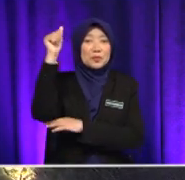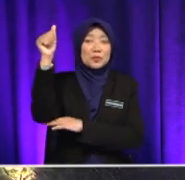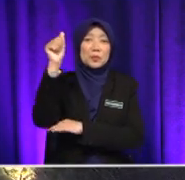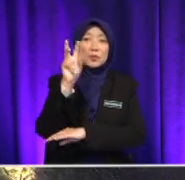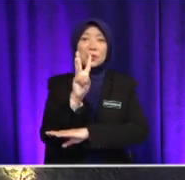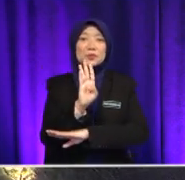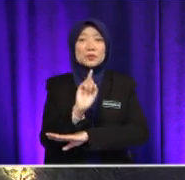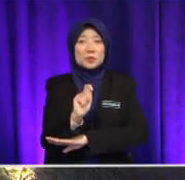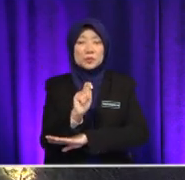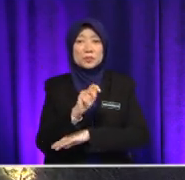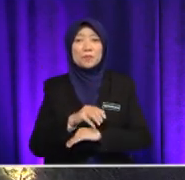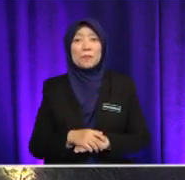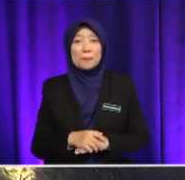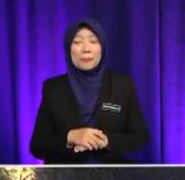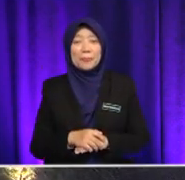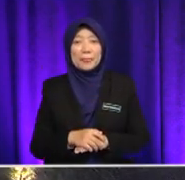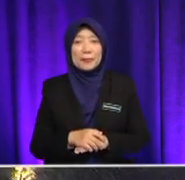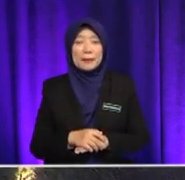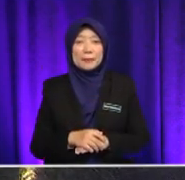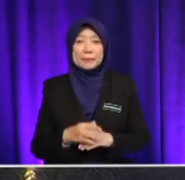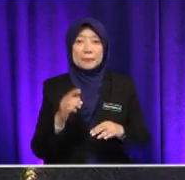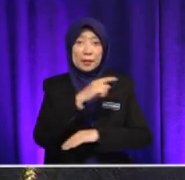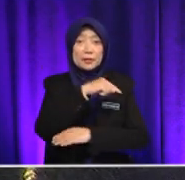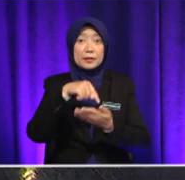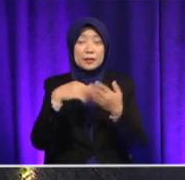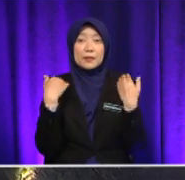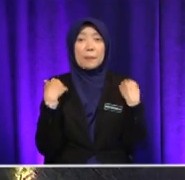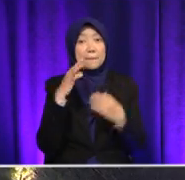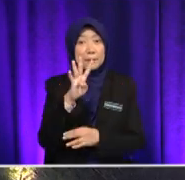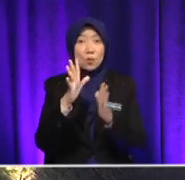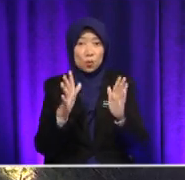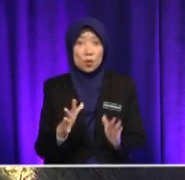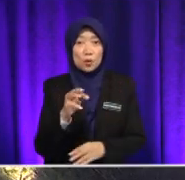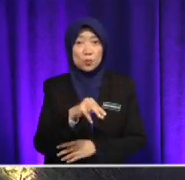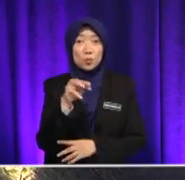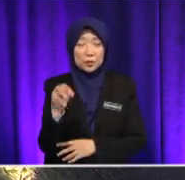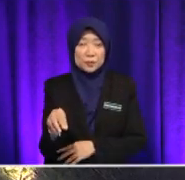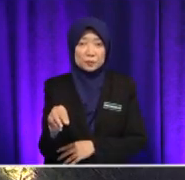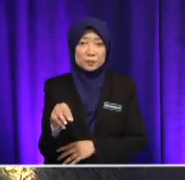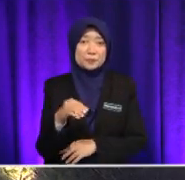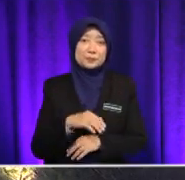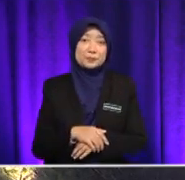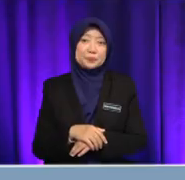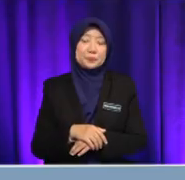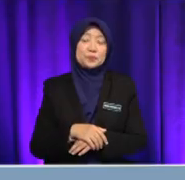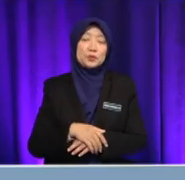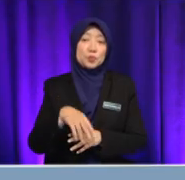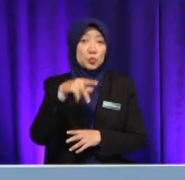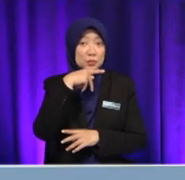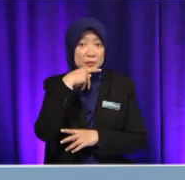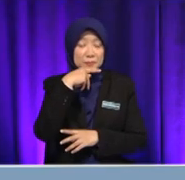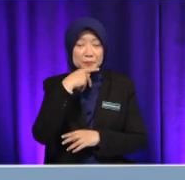wabarakatuh oke Hari ini kita ada empat orang murid oke yang pertama saya kenalkan Putri Balqis